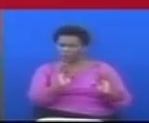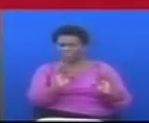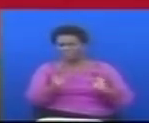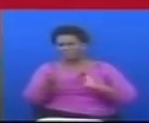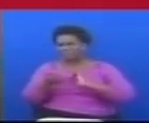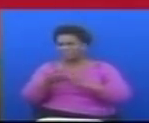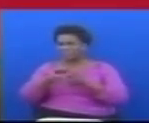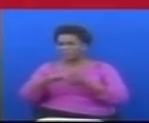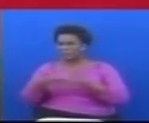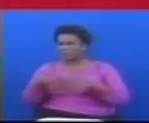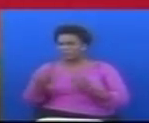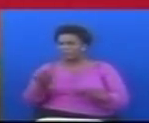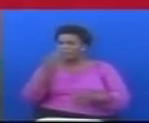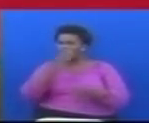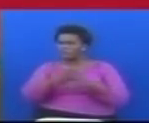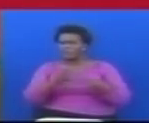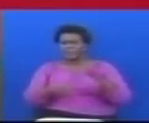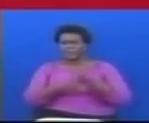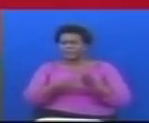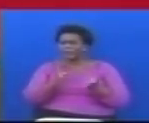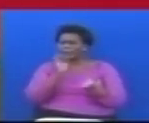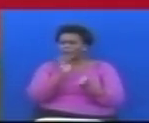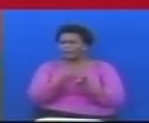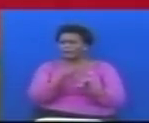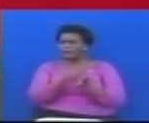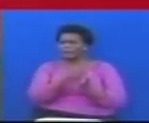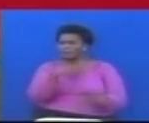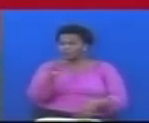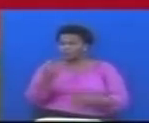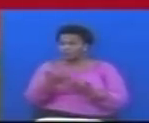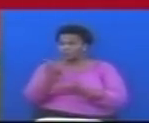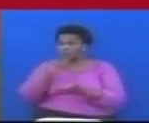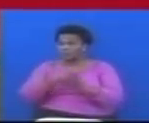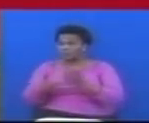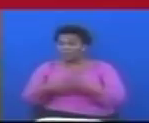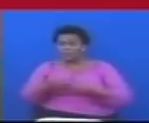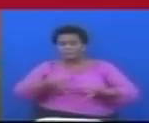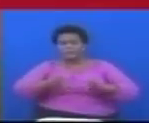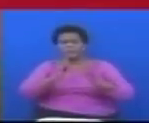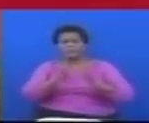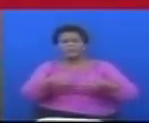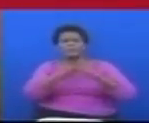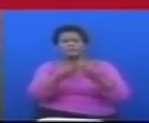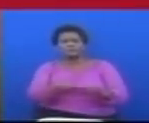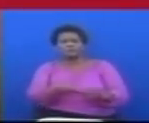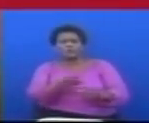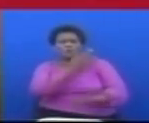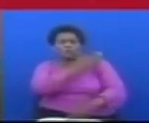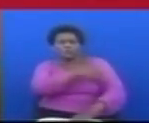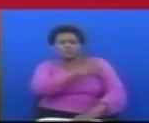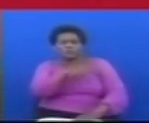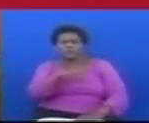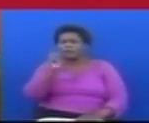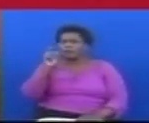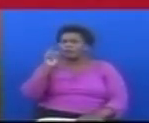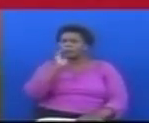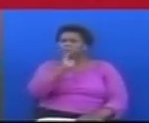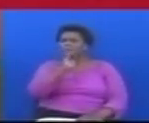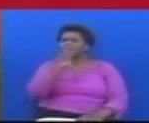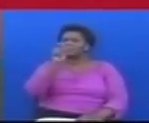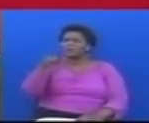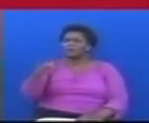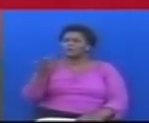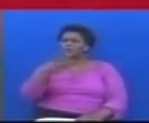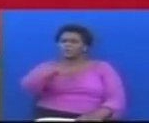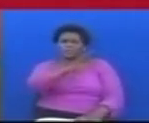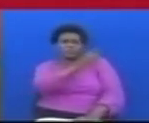sababu barabara hii inahudumia pia watu wanaokwenda kupata huduma ya matibabu pale Nkinga, na nafahamu kwamba